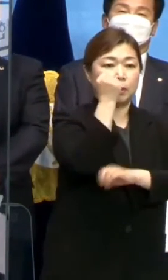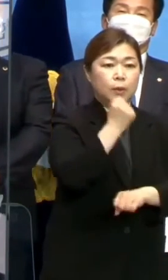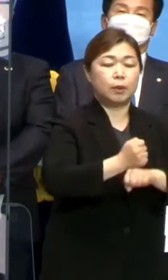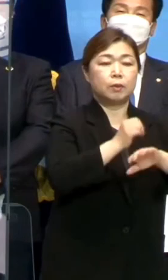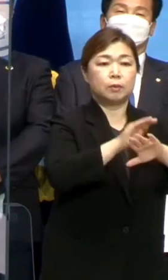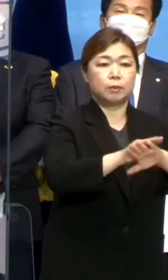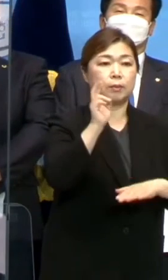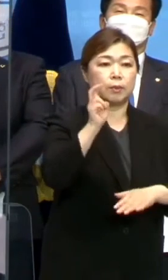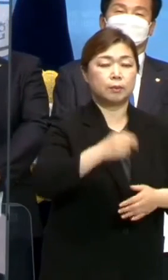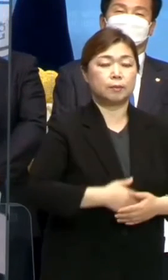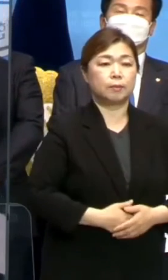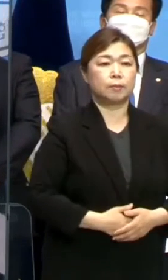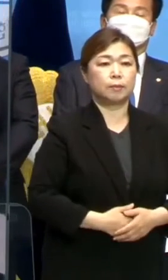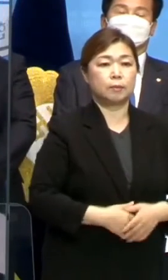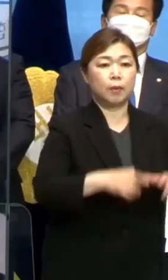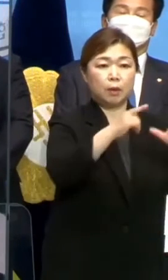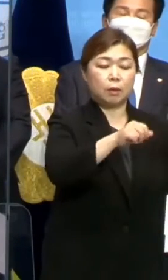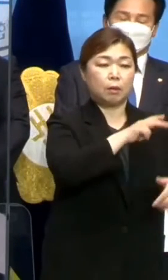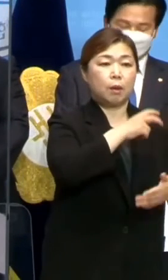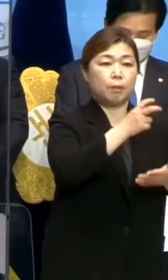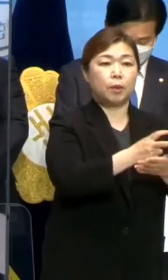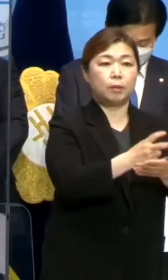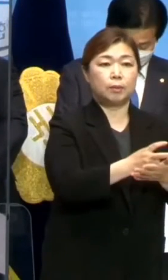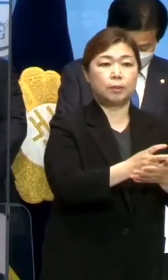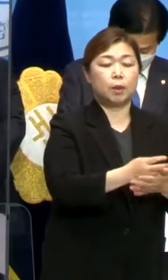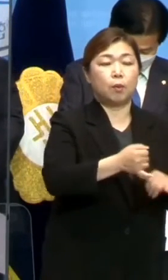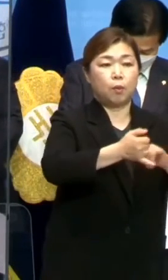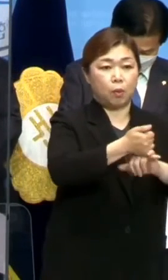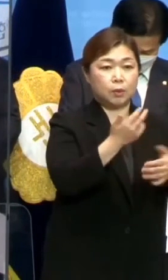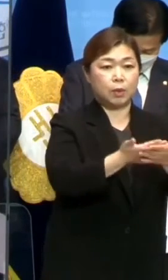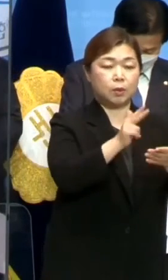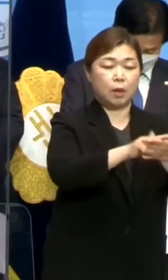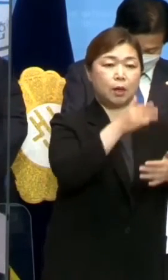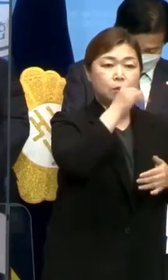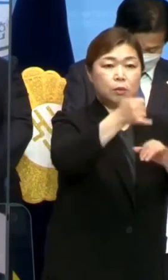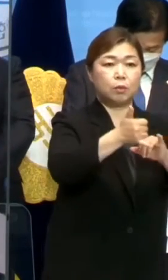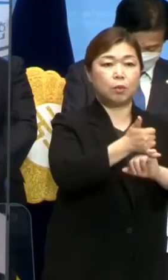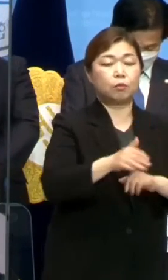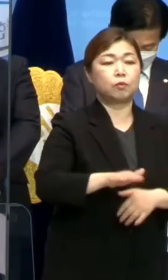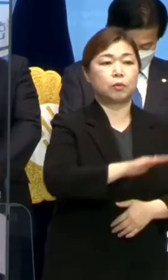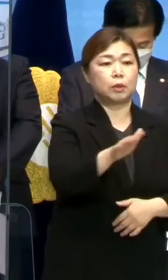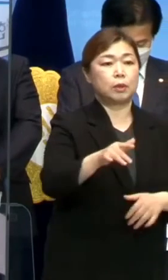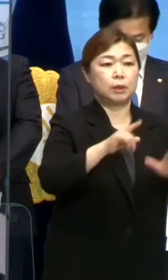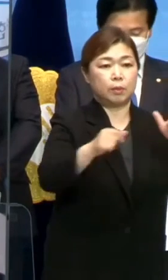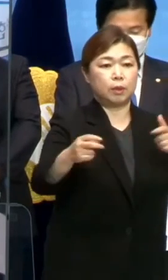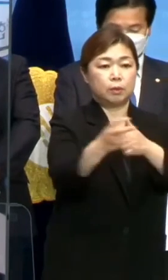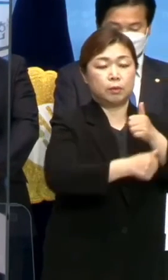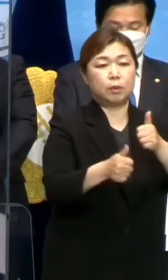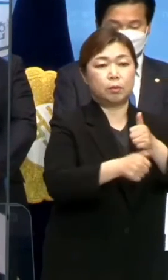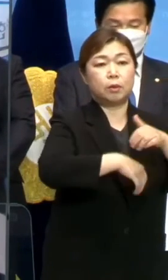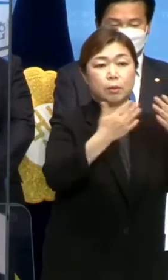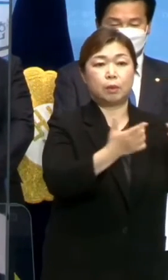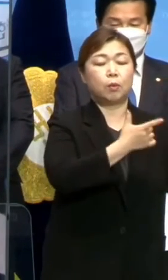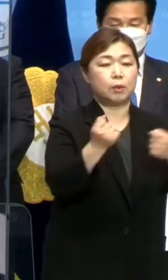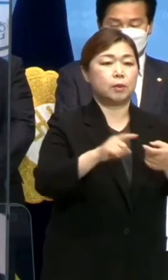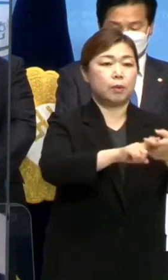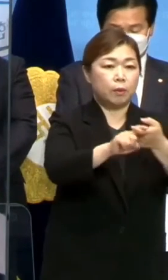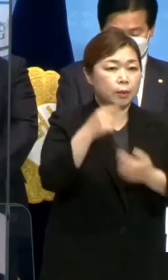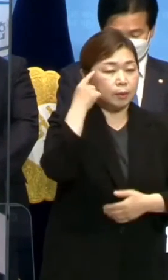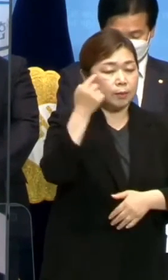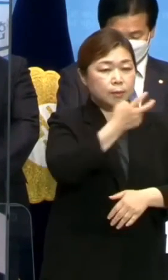것입니다 지방의회 법이 당 반드시 재정 * 수 있도록 우리 지방 요한 의원들이 연대의